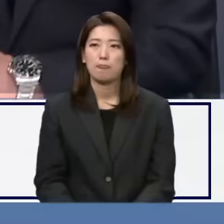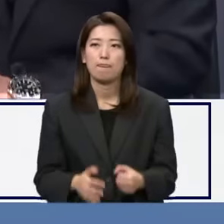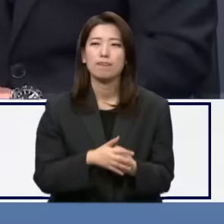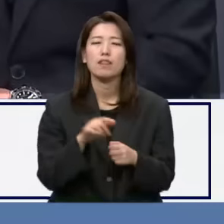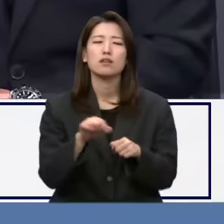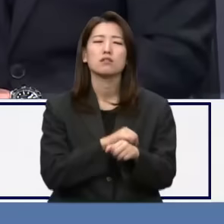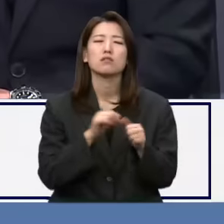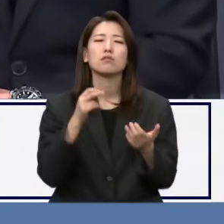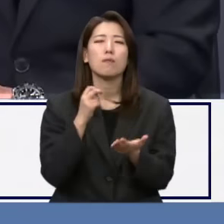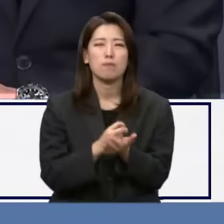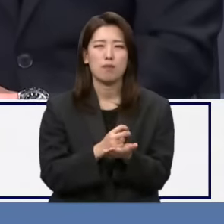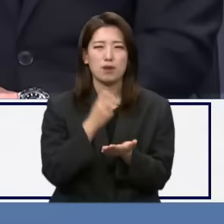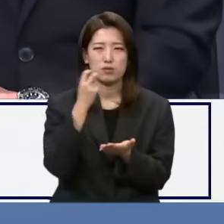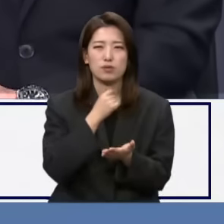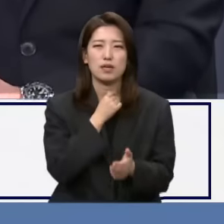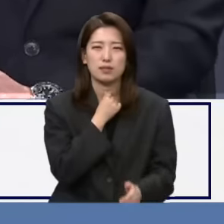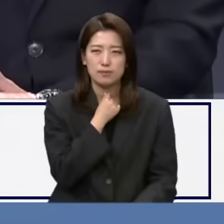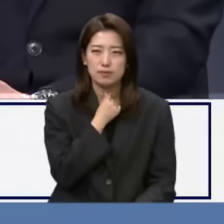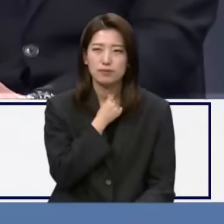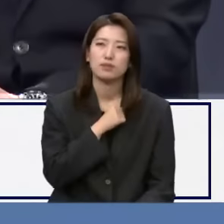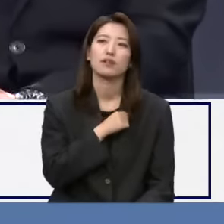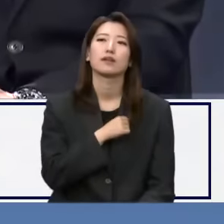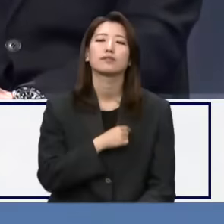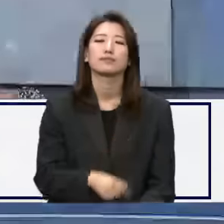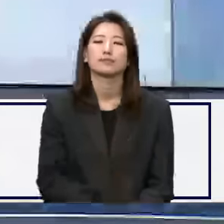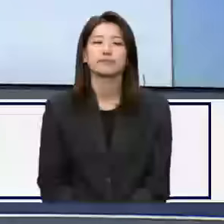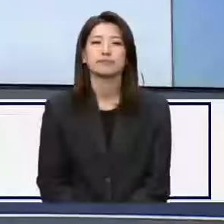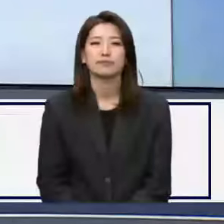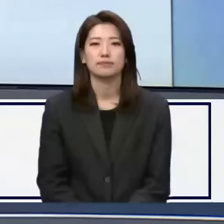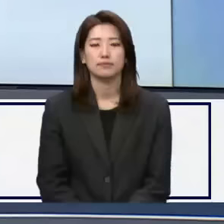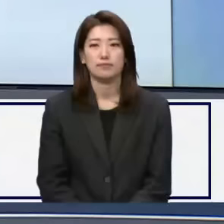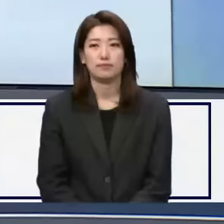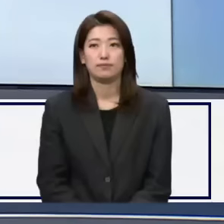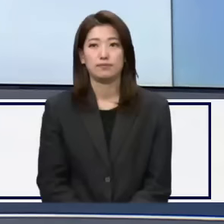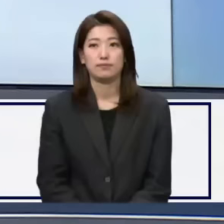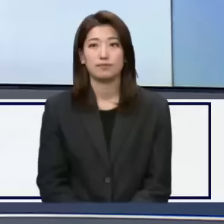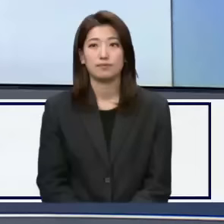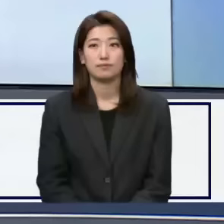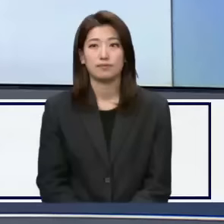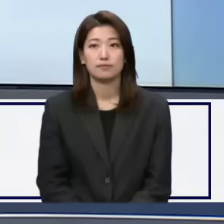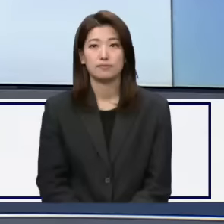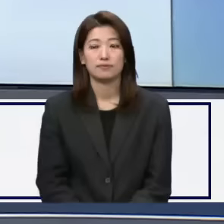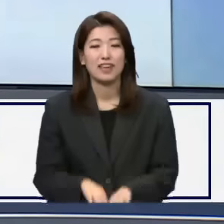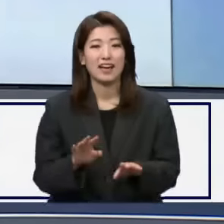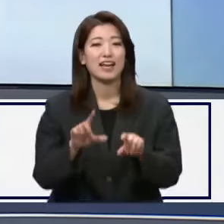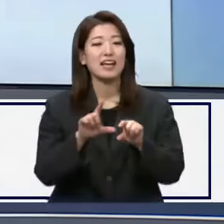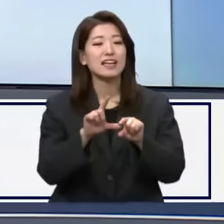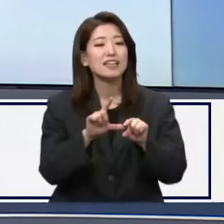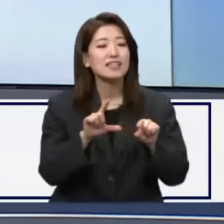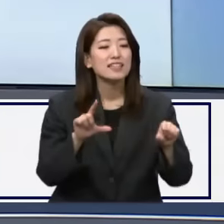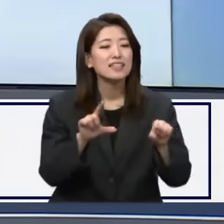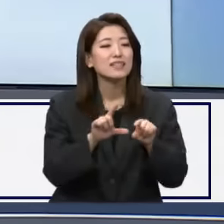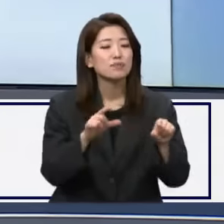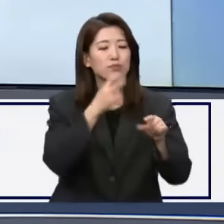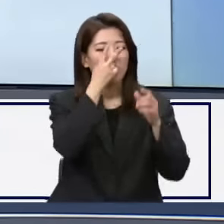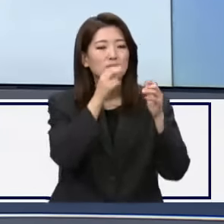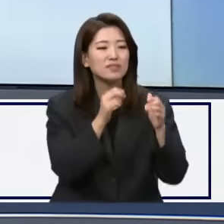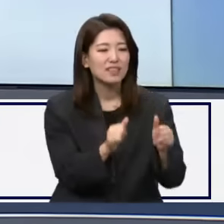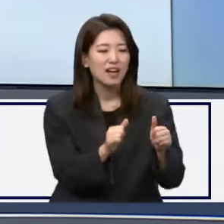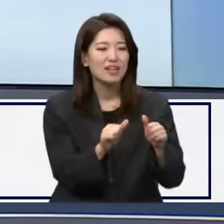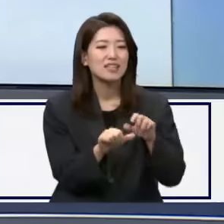대상이 된다 이렇게 말씀드리겠습니다네 그니까 지금 표현에 일부 정치 검찰이라고 하셨어요 검찰이 다 그런 건